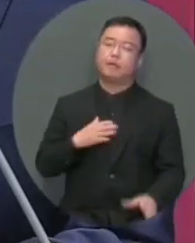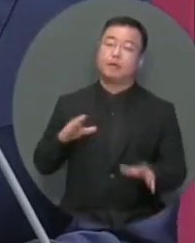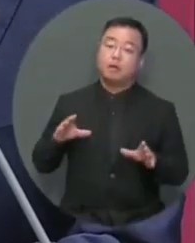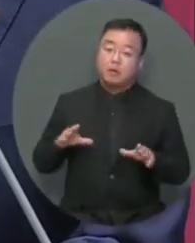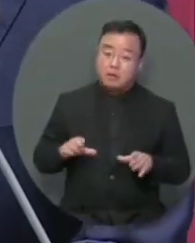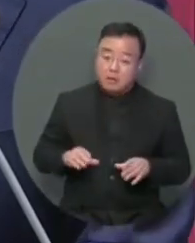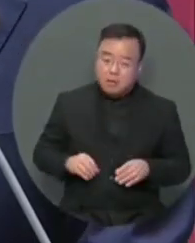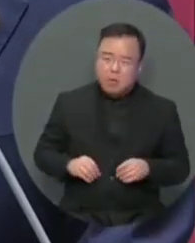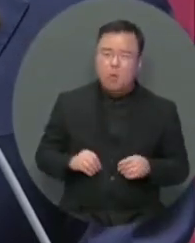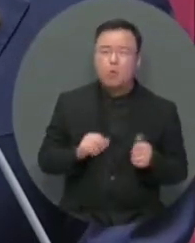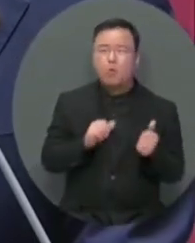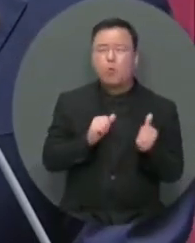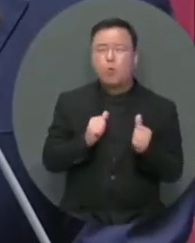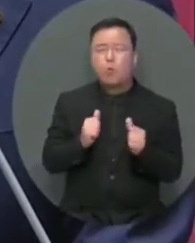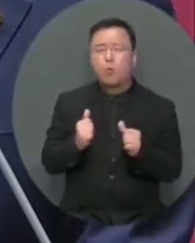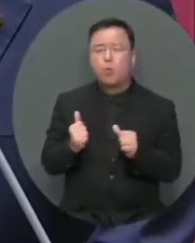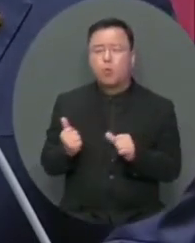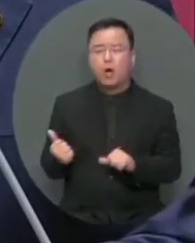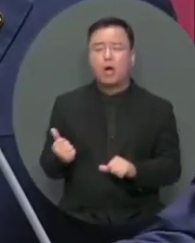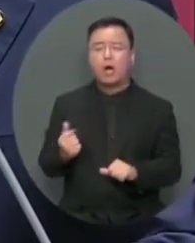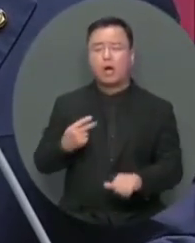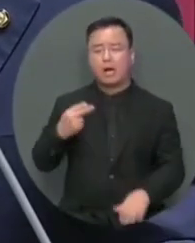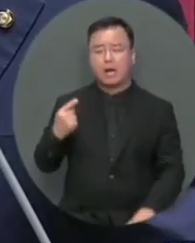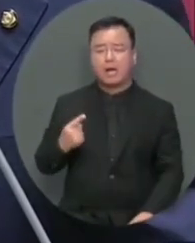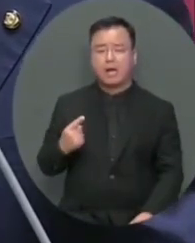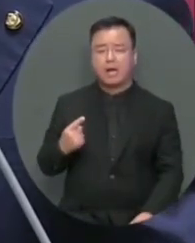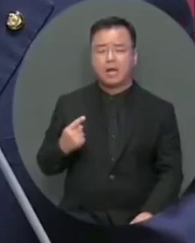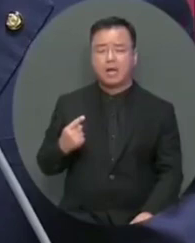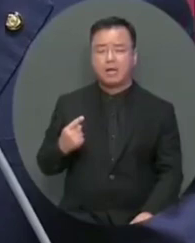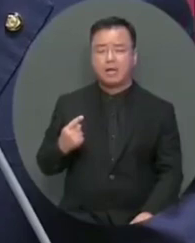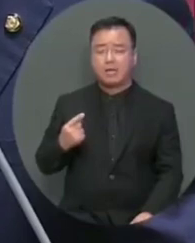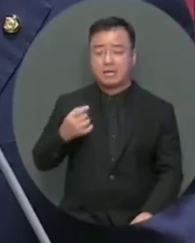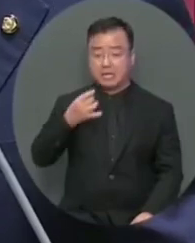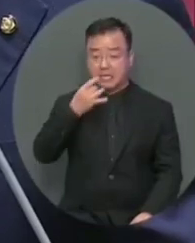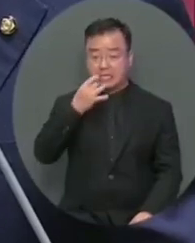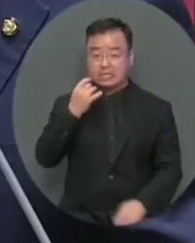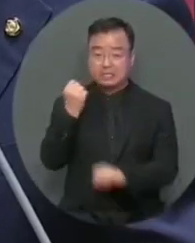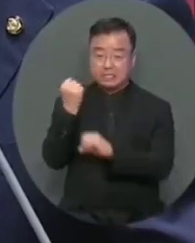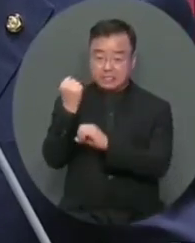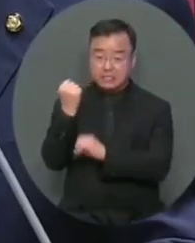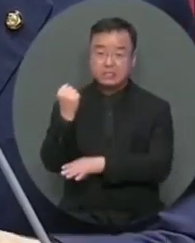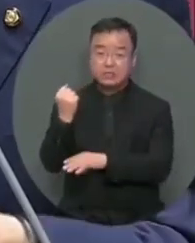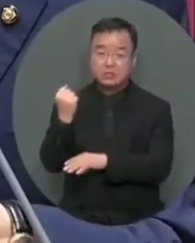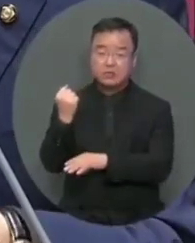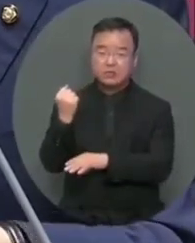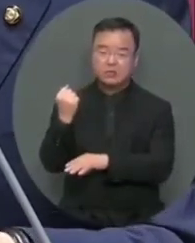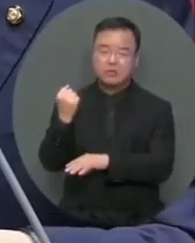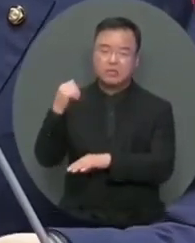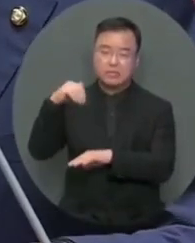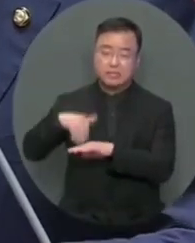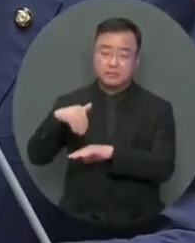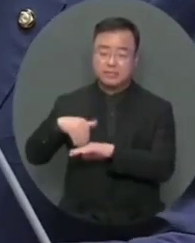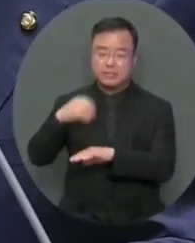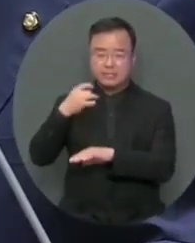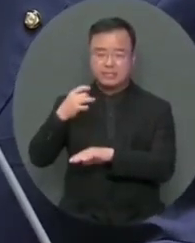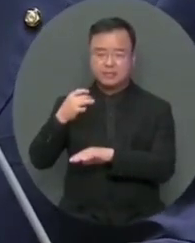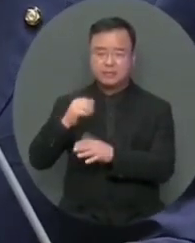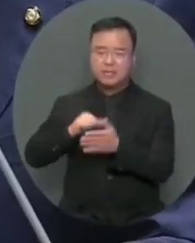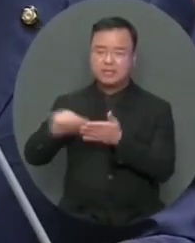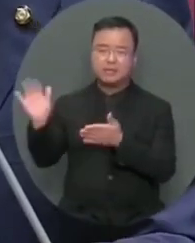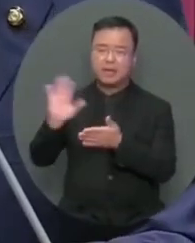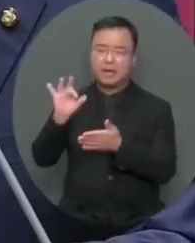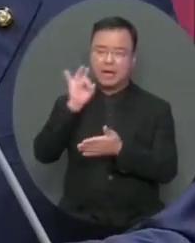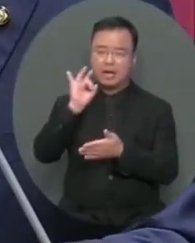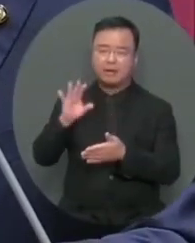죽을지라도 종자 씨앗을 삶아 먹을 수는 없는 일이라고 생각을 하는데 정말 아쉽고 재고해 주기를 요청을 드립니다.